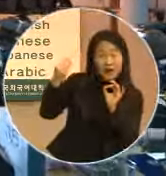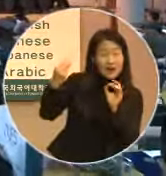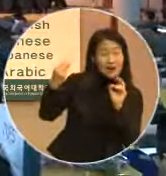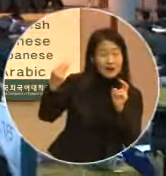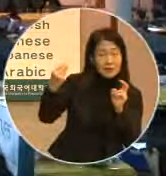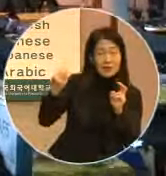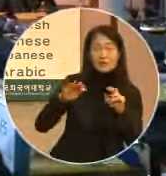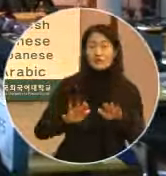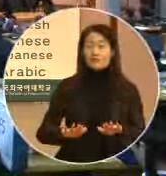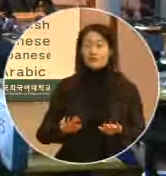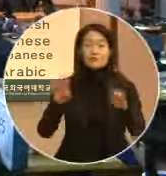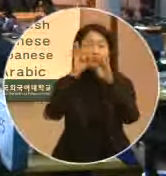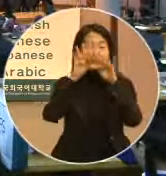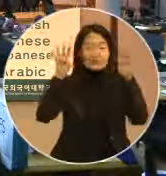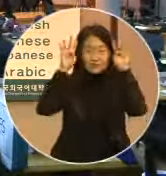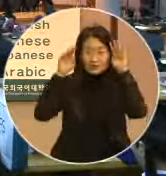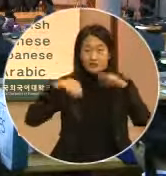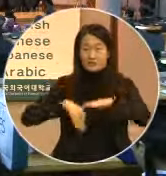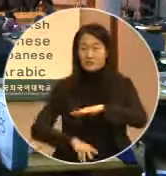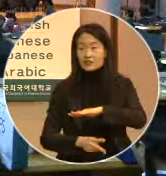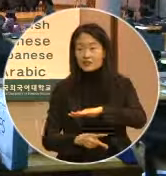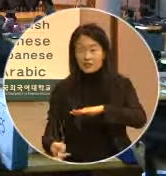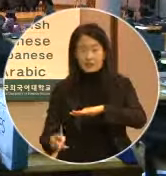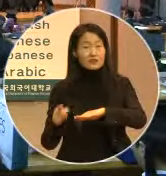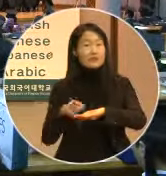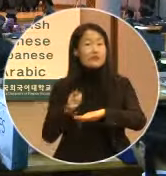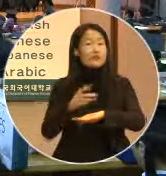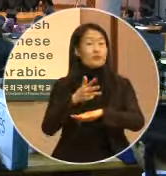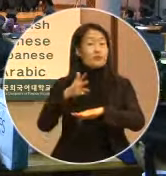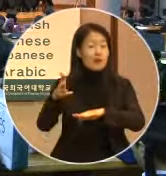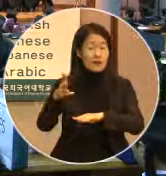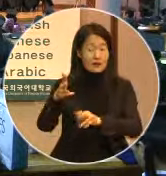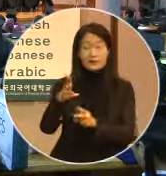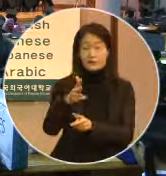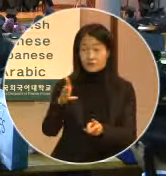우리 대학은 지하 2층, 지상 8층에